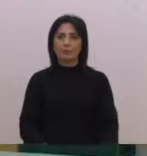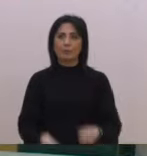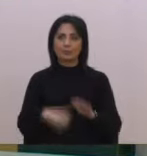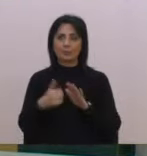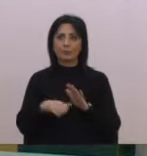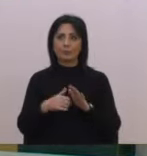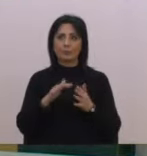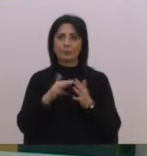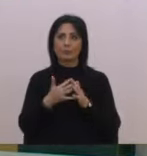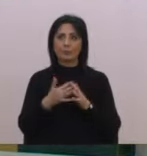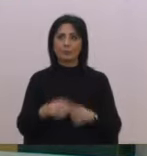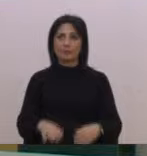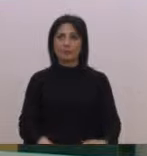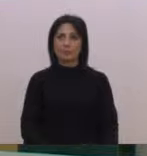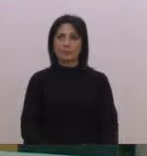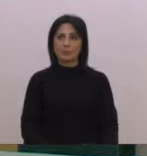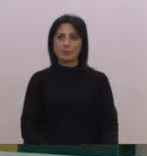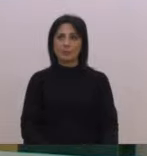უმუშევრობას სოფლად.